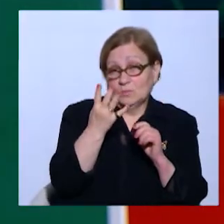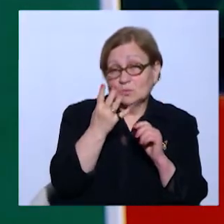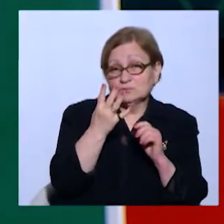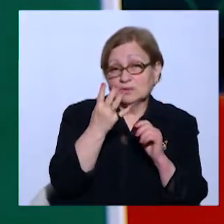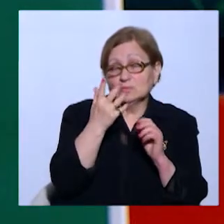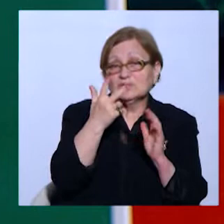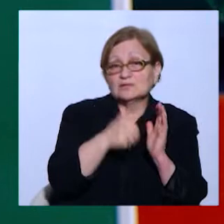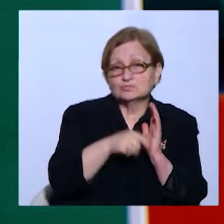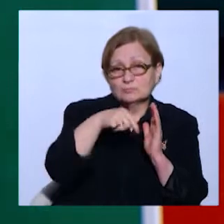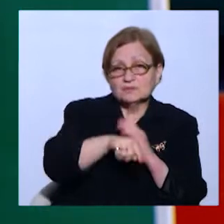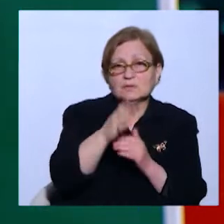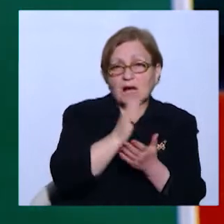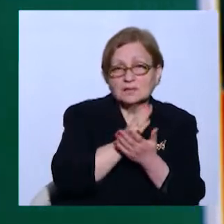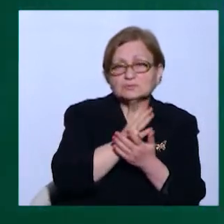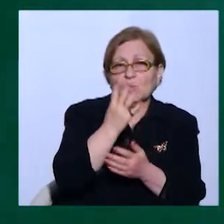ჯერადი.